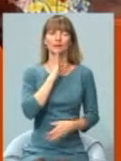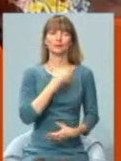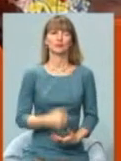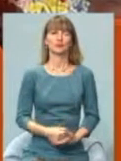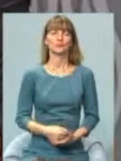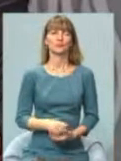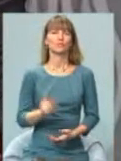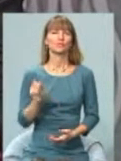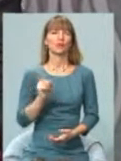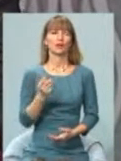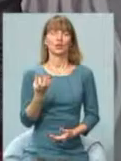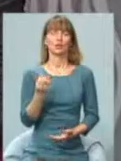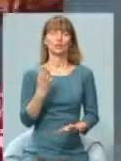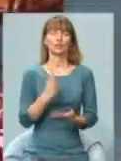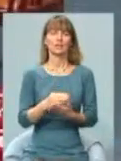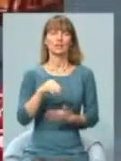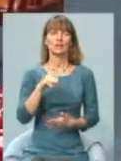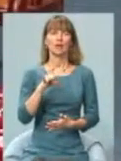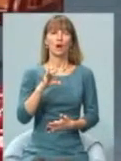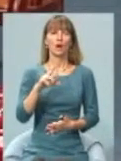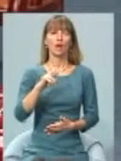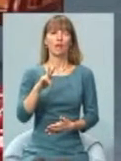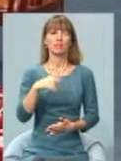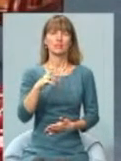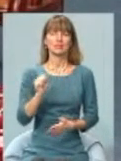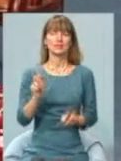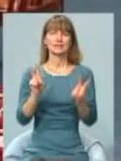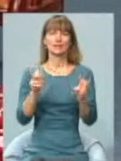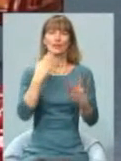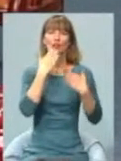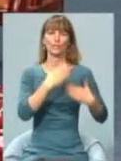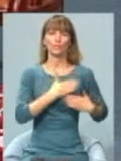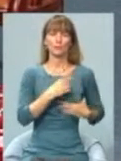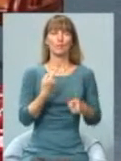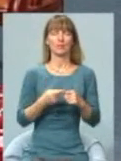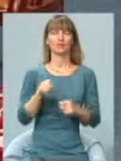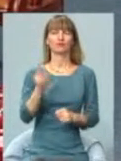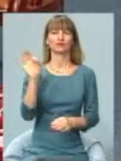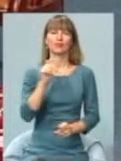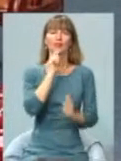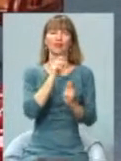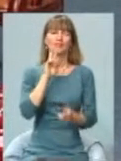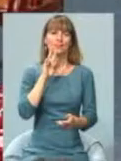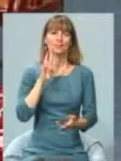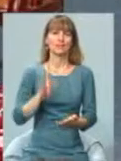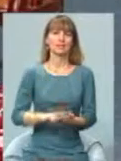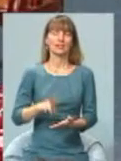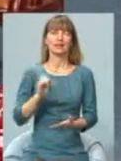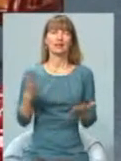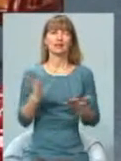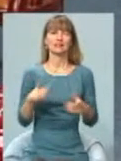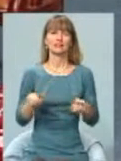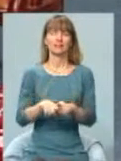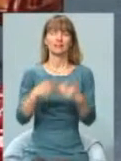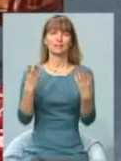А ще троянди – символ кохання. Так. І тому їх часто дарують не лише на День Святого Валентина, а постійно і на якийсь такий день, або